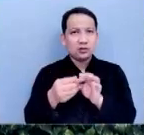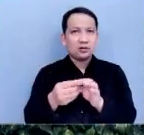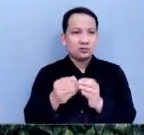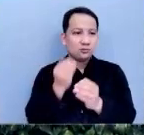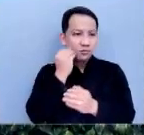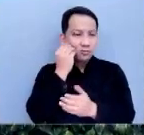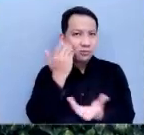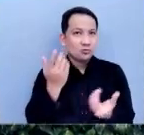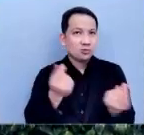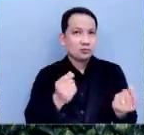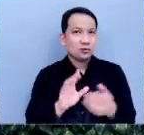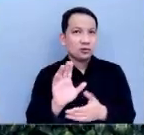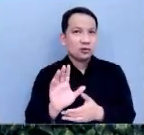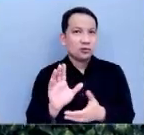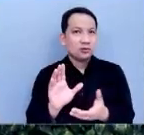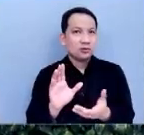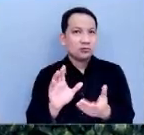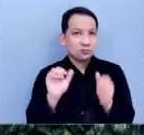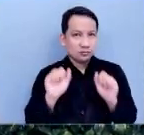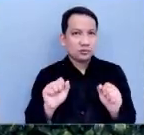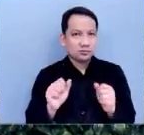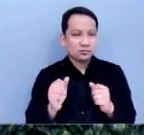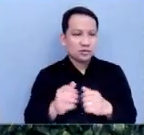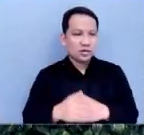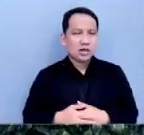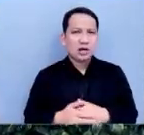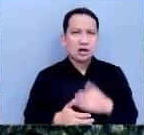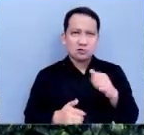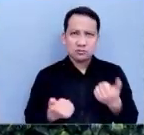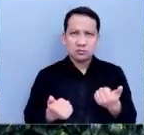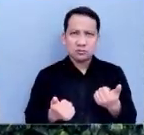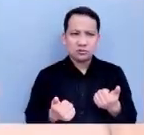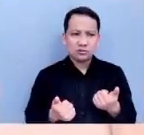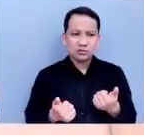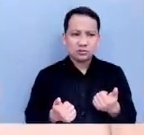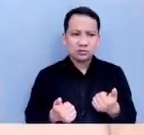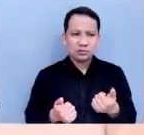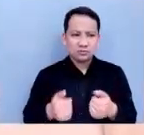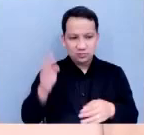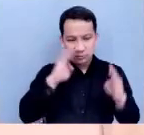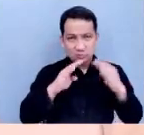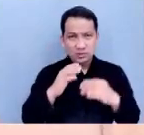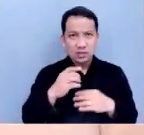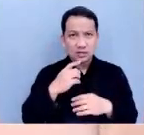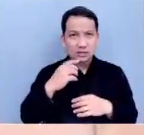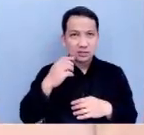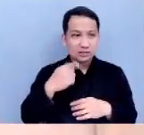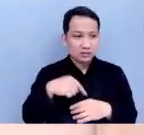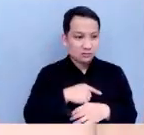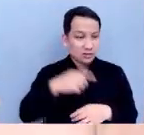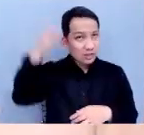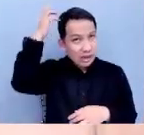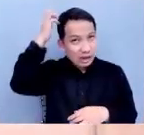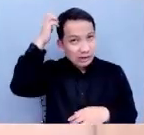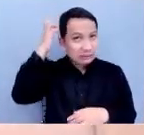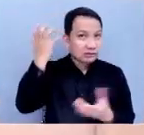natin sa mga bukid na usually ay gumagana din naman. Para mo malalaman kung kuto yung problema mo? Kasi minsan nangangati tayo. Sure. Hindi ko alam